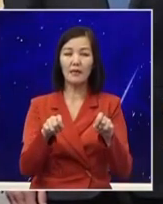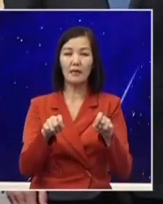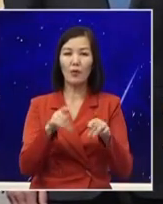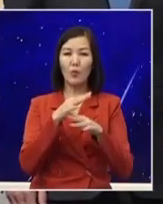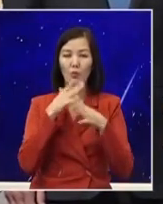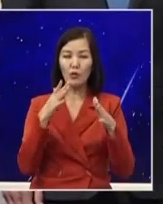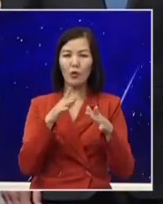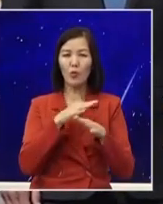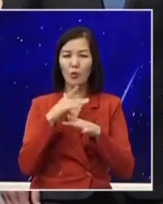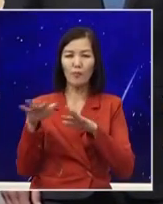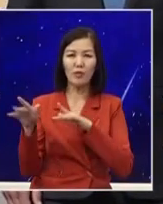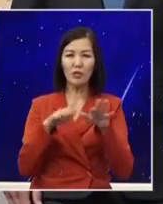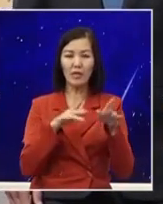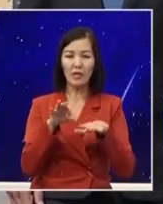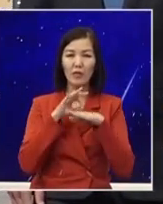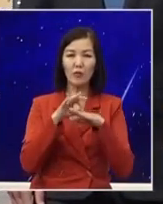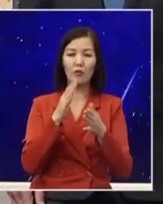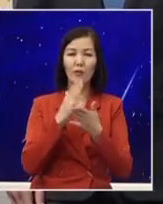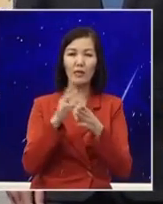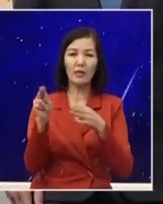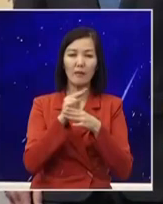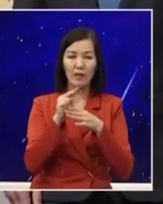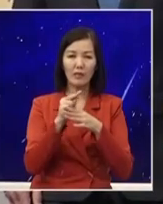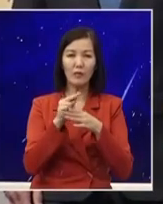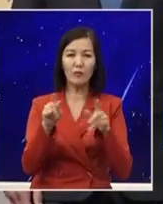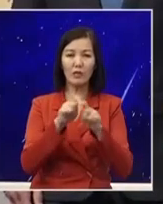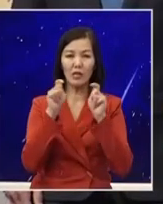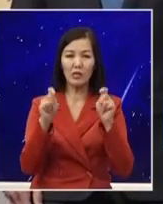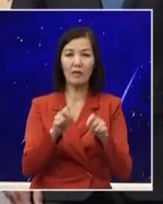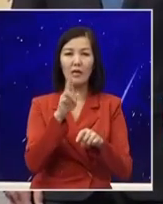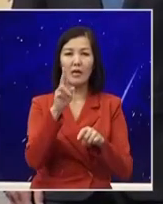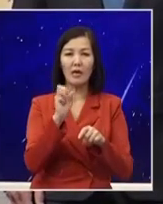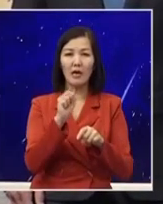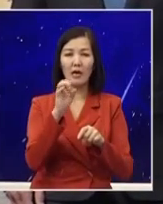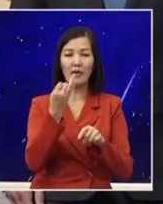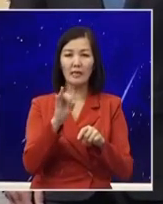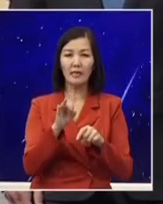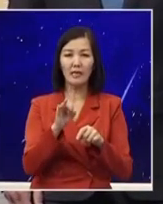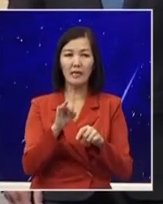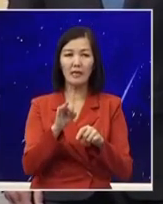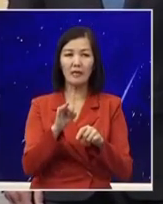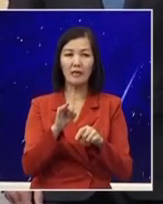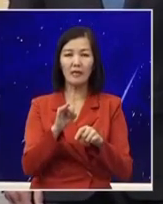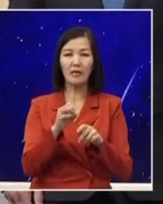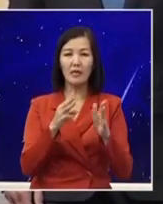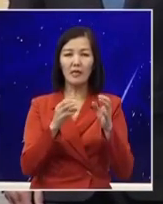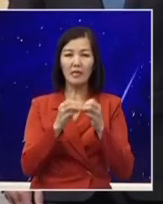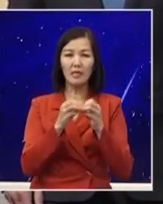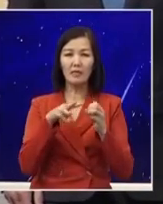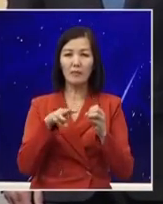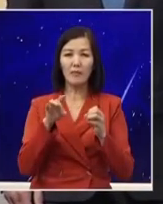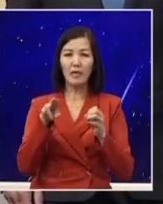много делается социальных объектов, ремонтируется. Только Карасайскому району мы по дорожной карте дали 10 миллиардов